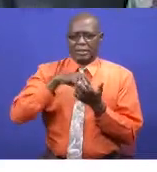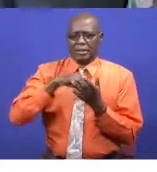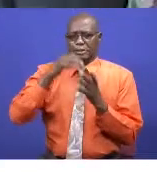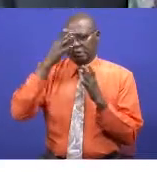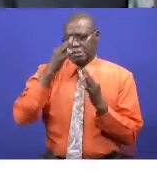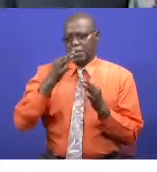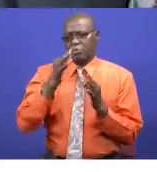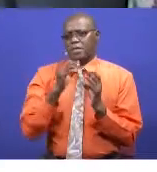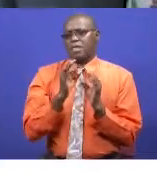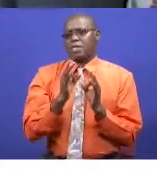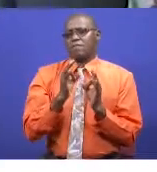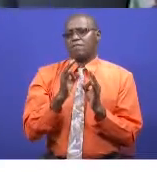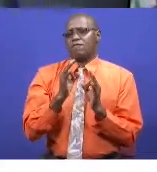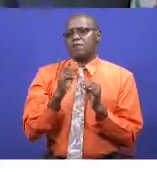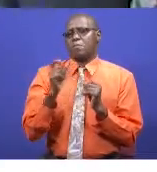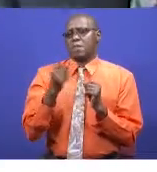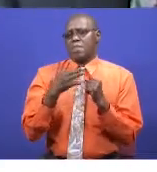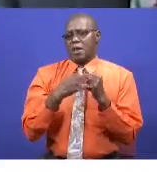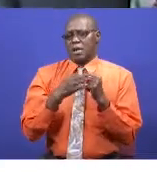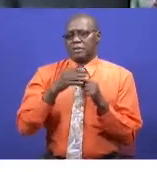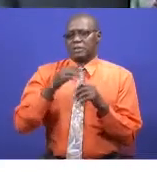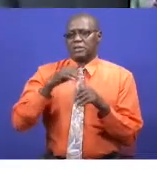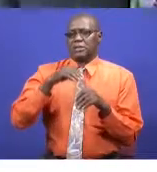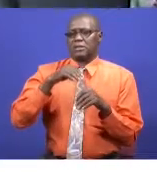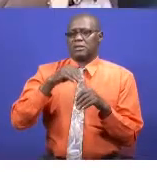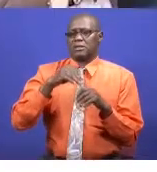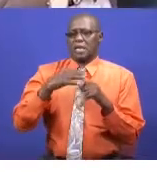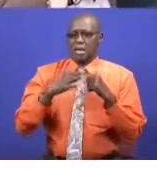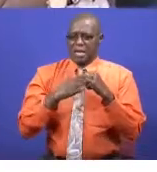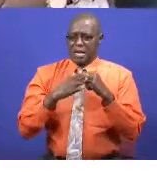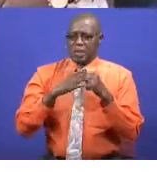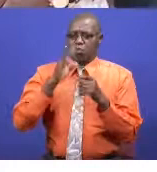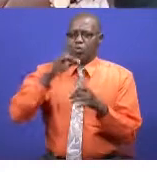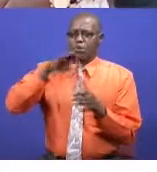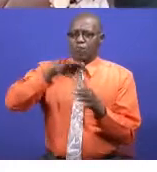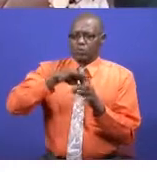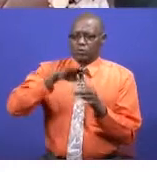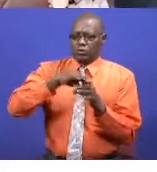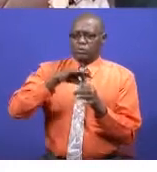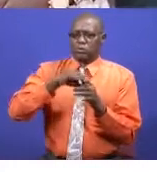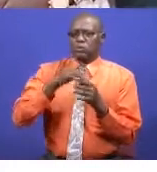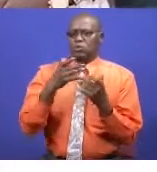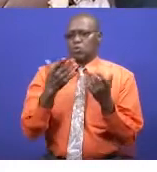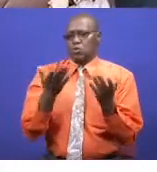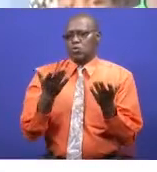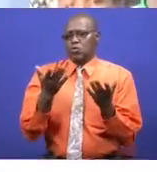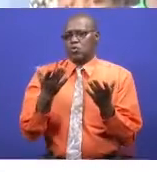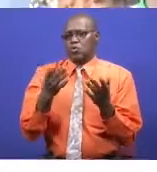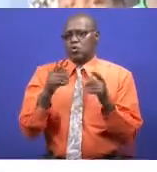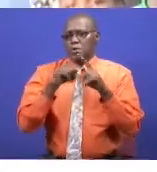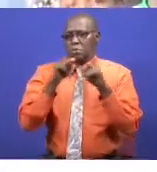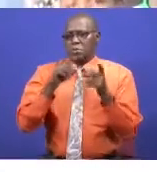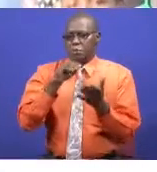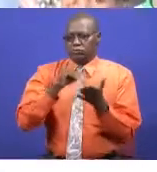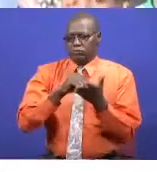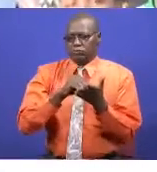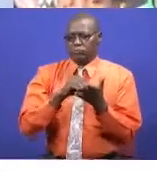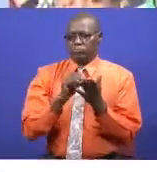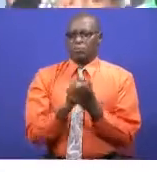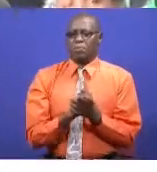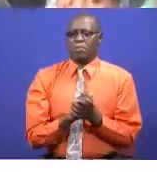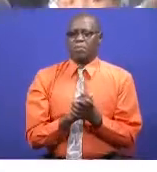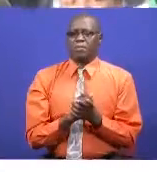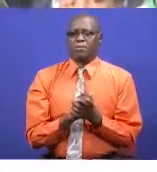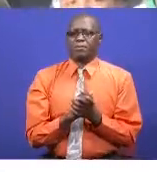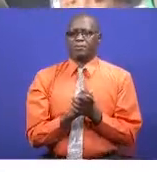come August 9th, with Sakaja pointing a blaming finger on President Uhuru Kenyatta over his woes. Ni kitu gani kinafanya